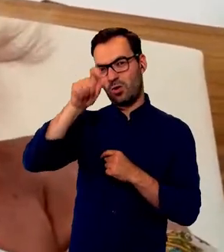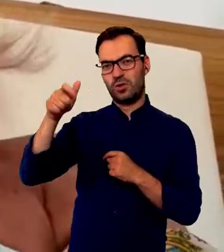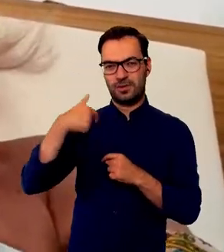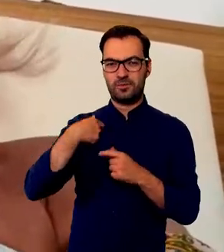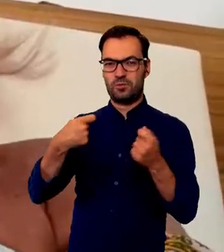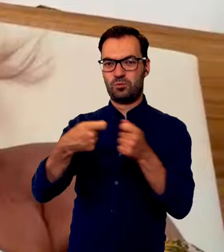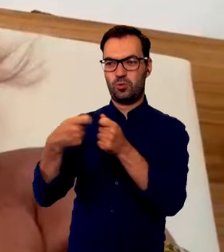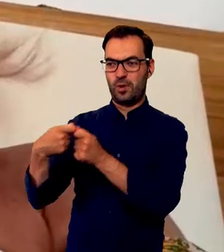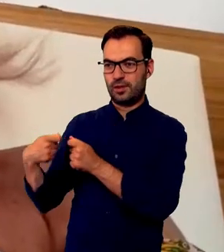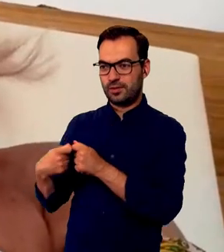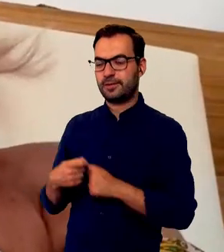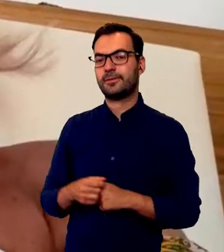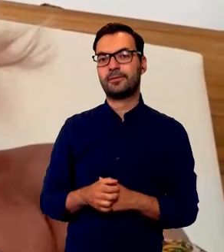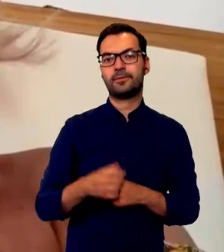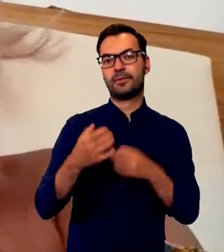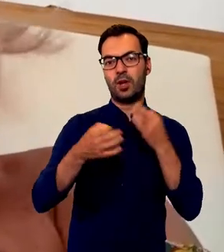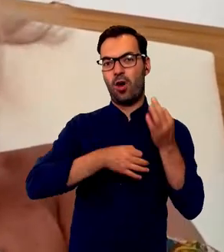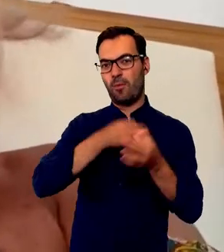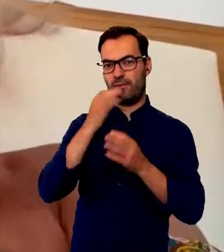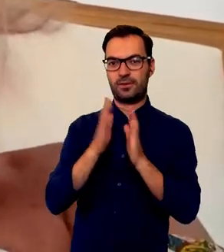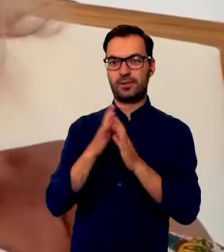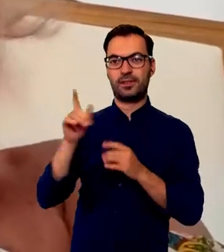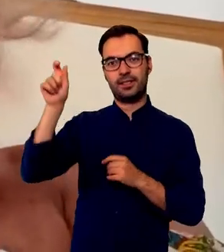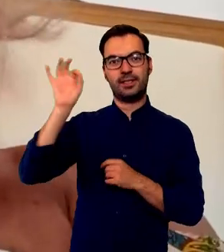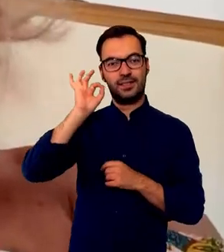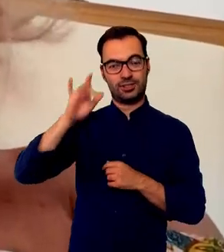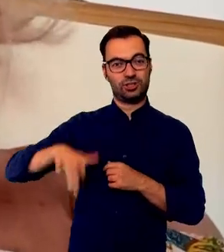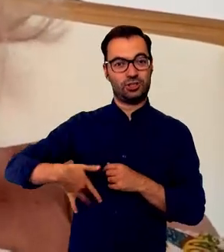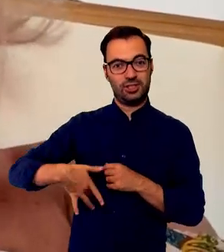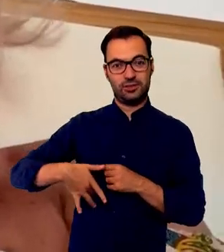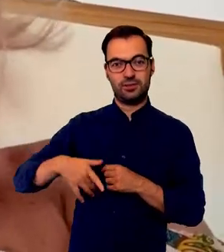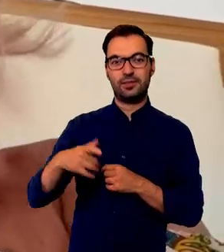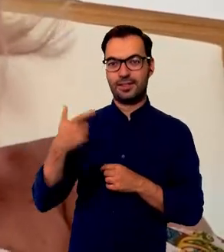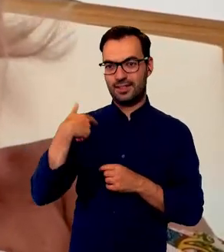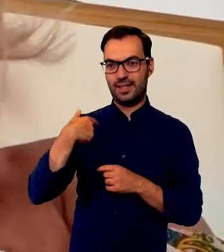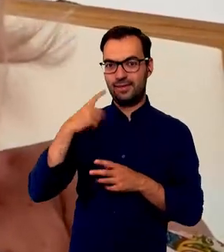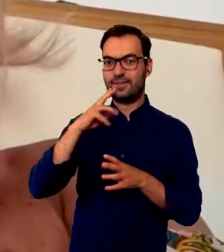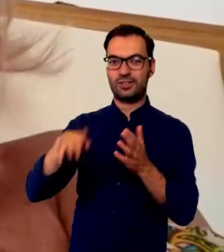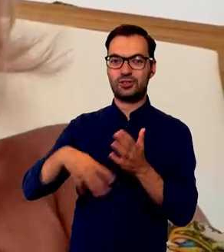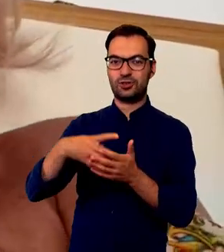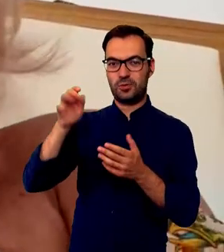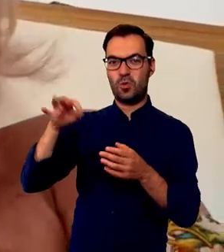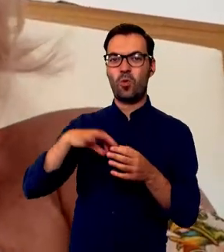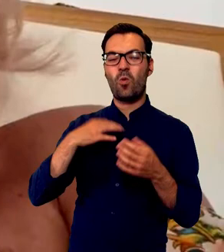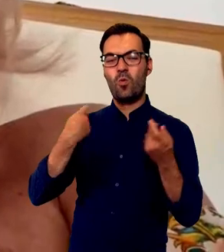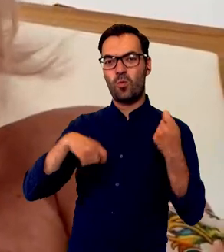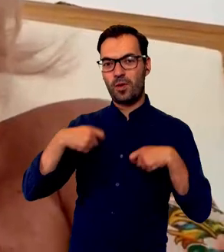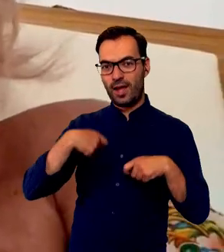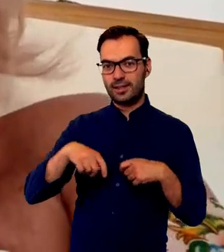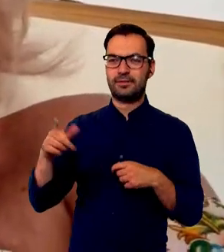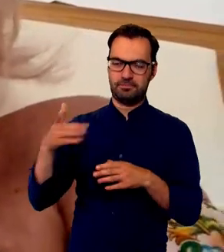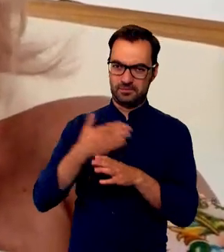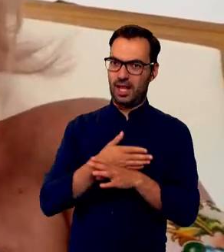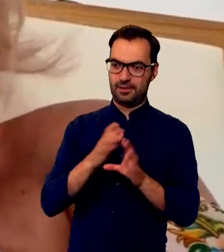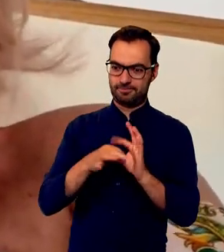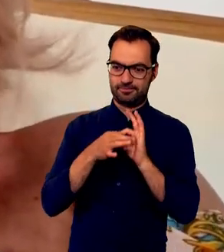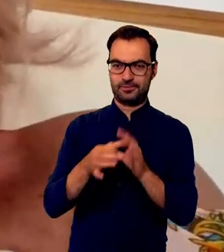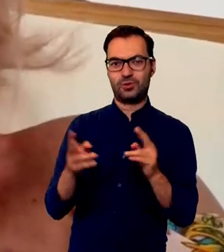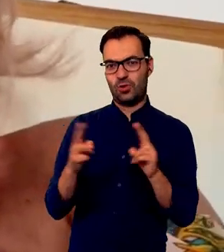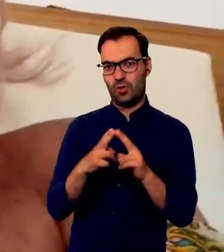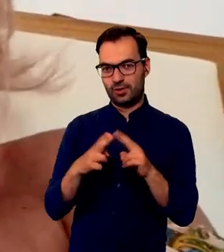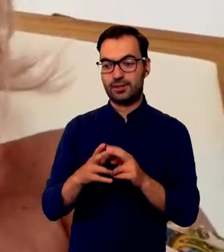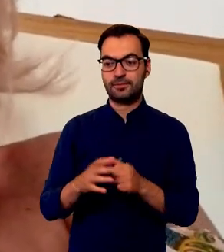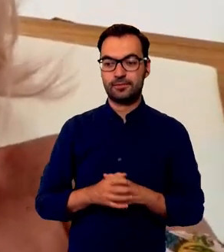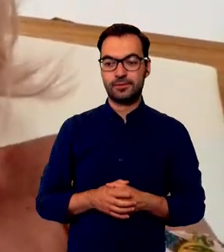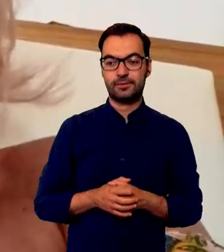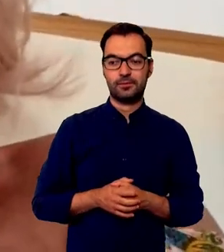współpracuję. Opowiedziałam o tej książce księżniczce, którą ubierałam i z którą mamy kontakt i jakby cały czas to się